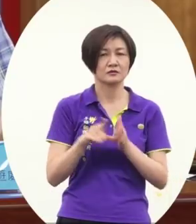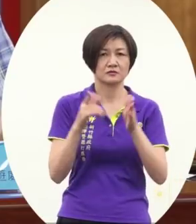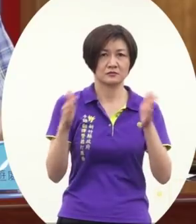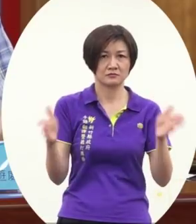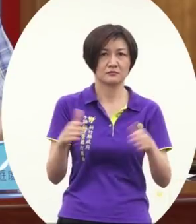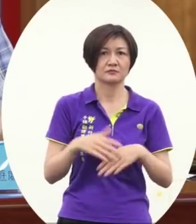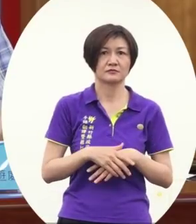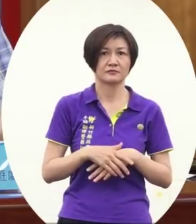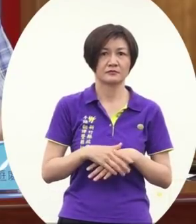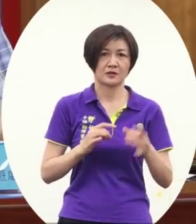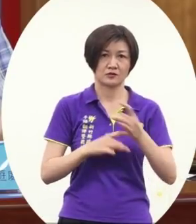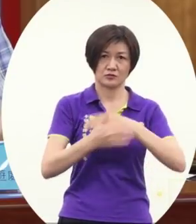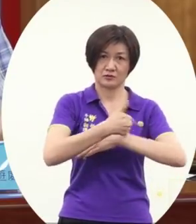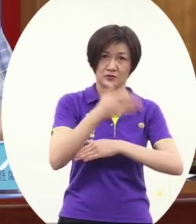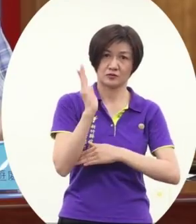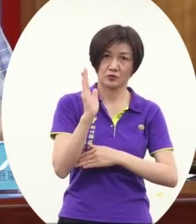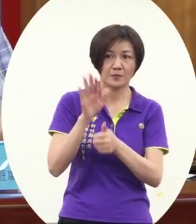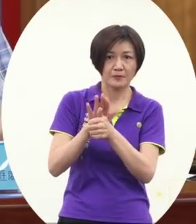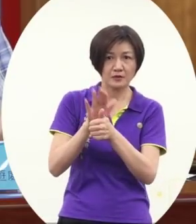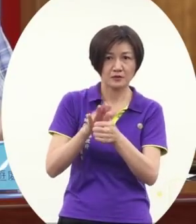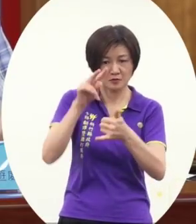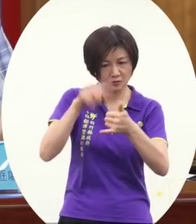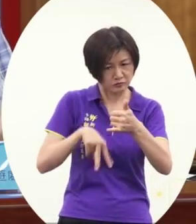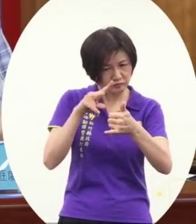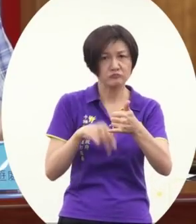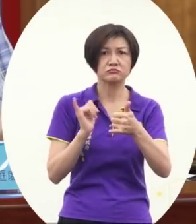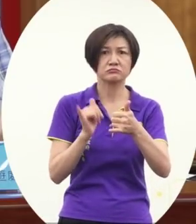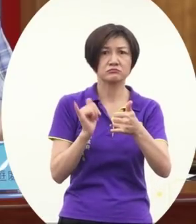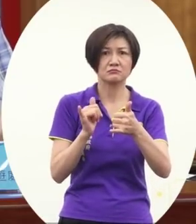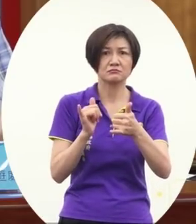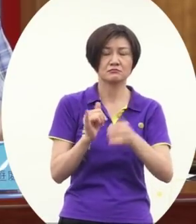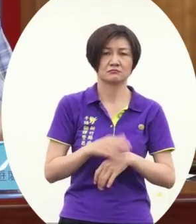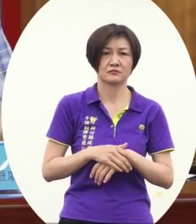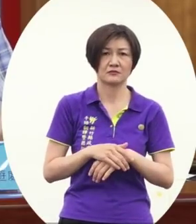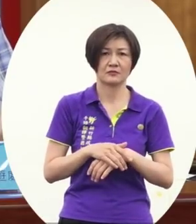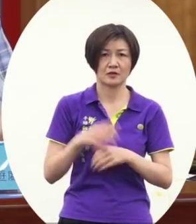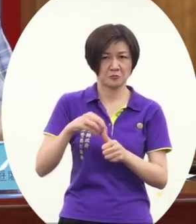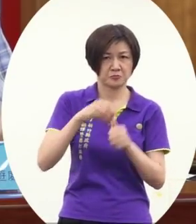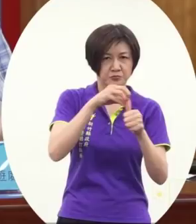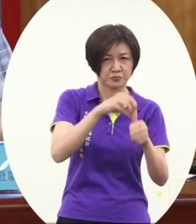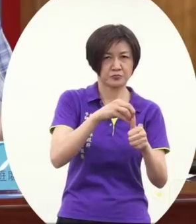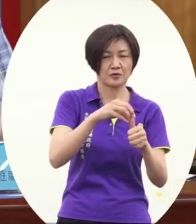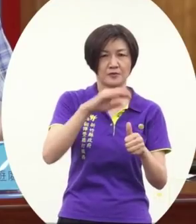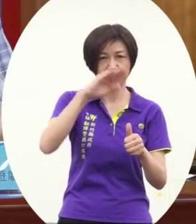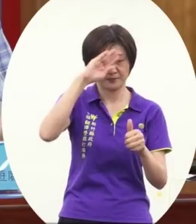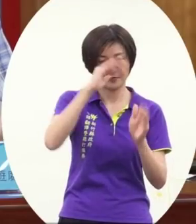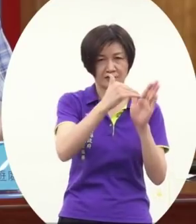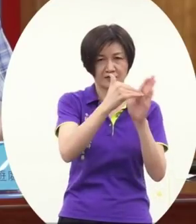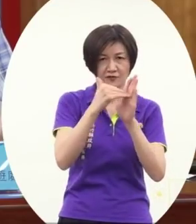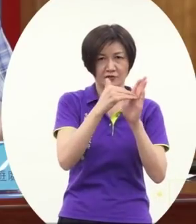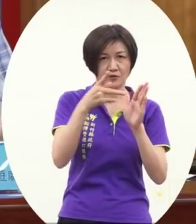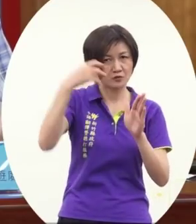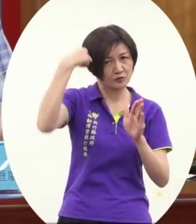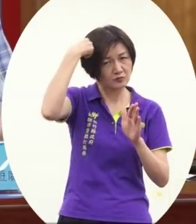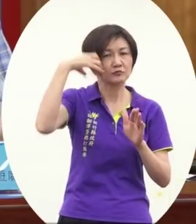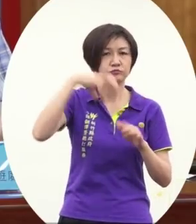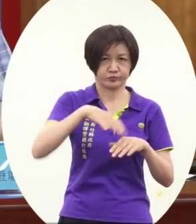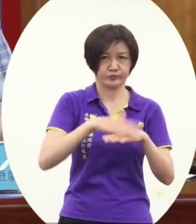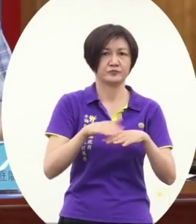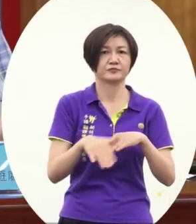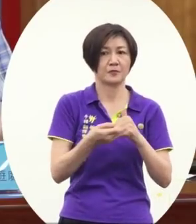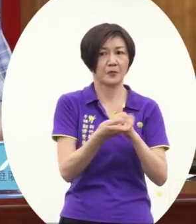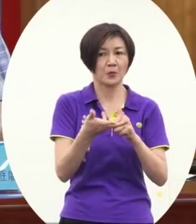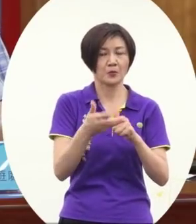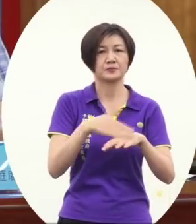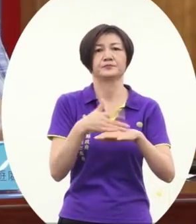们县政府会针对无症状的快筛阳性的员工进行安置隔离在我们的防疫旅馆，降低传染